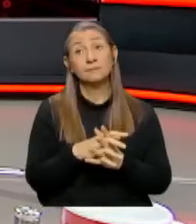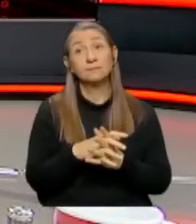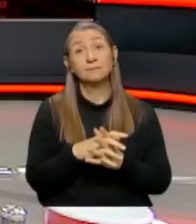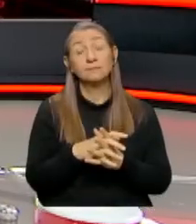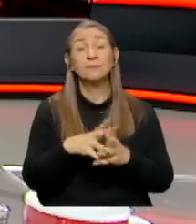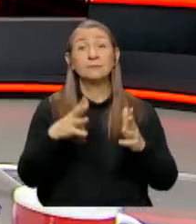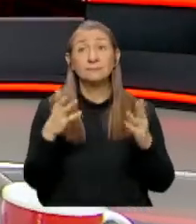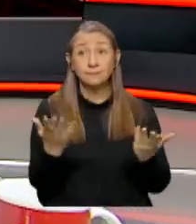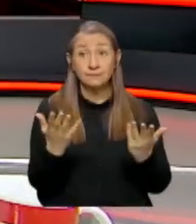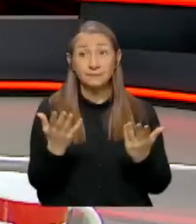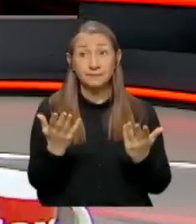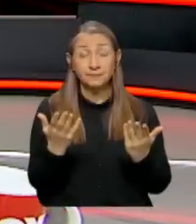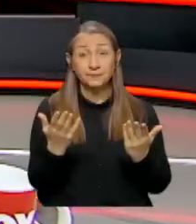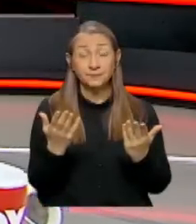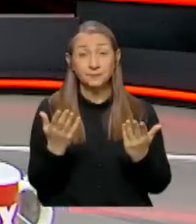Ve